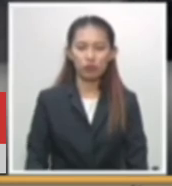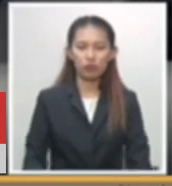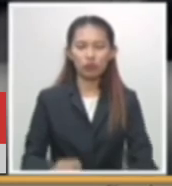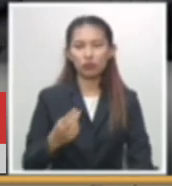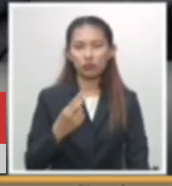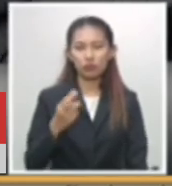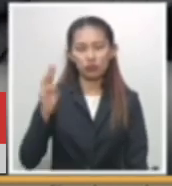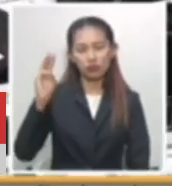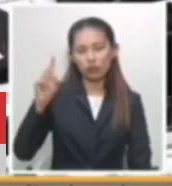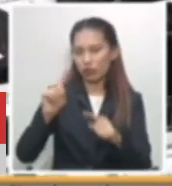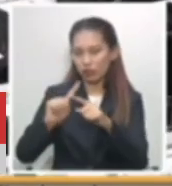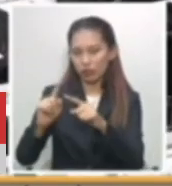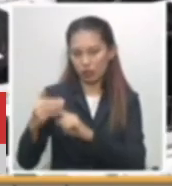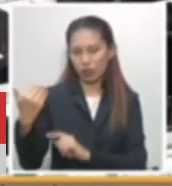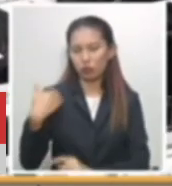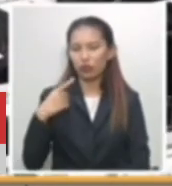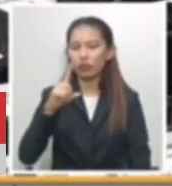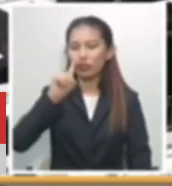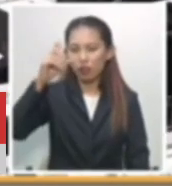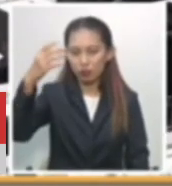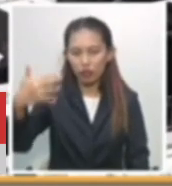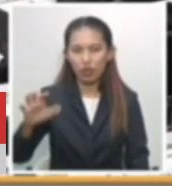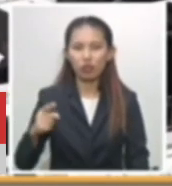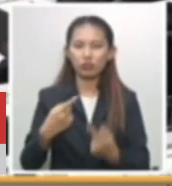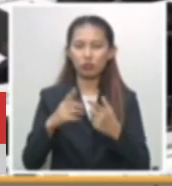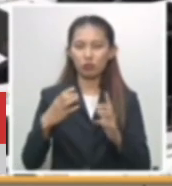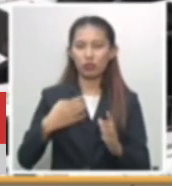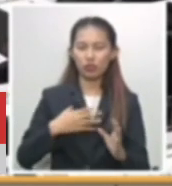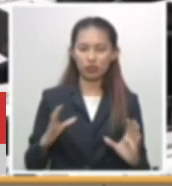มไม่พูดซ้ำครับแต่ผมจะสรุปว่